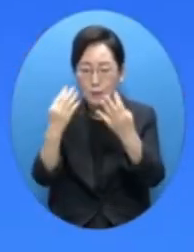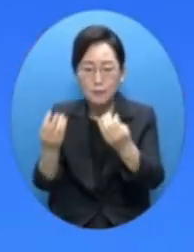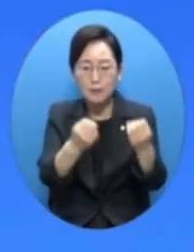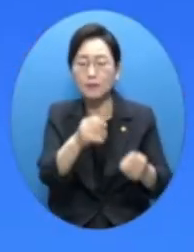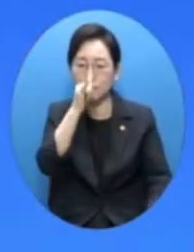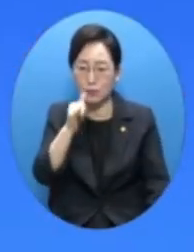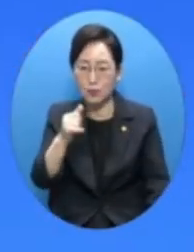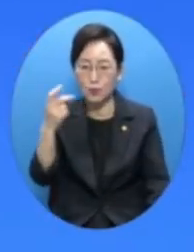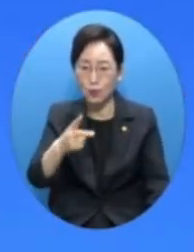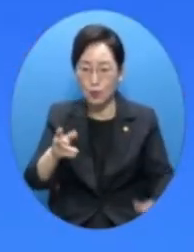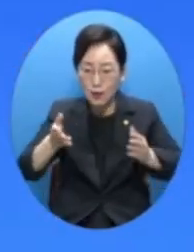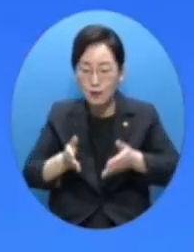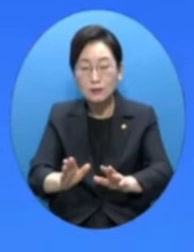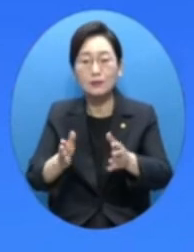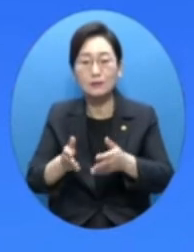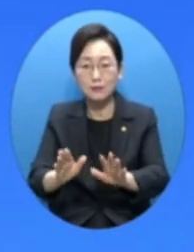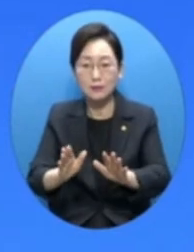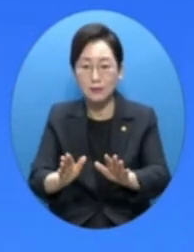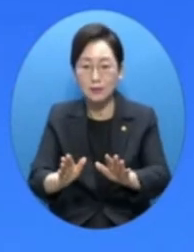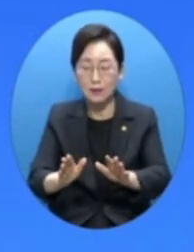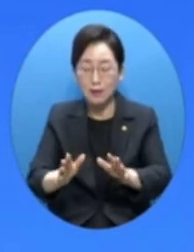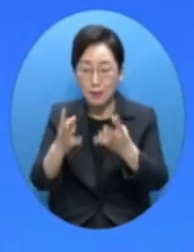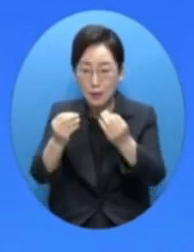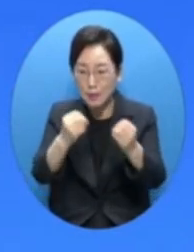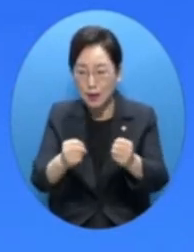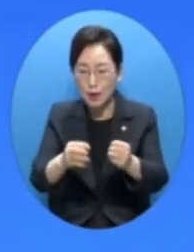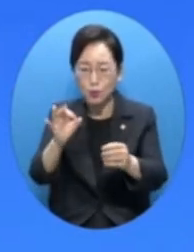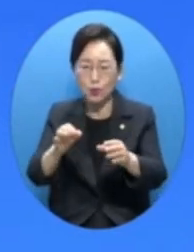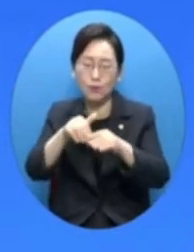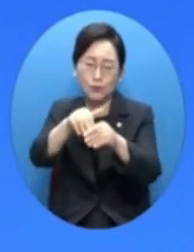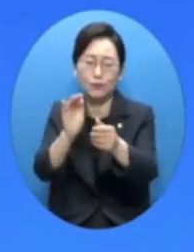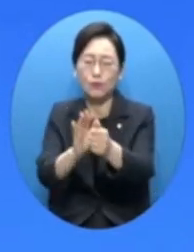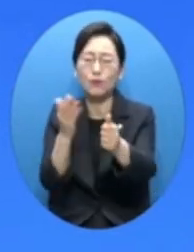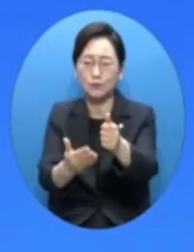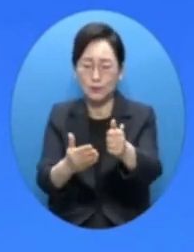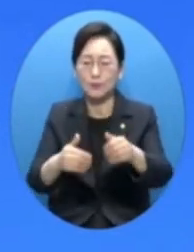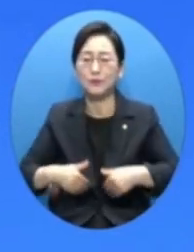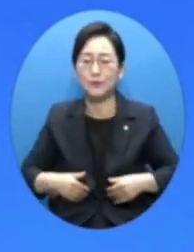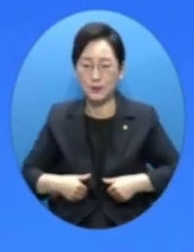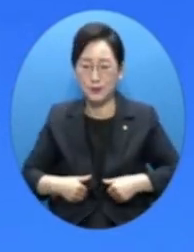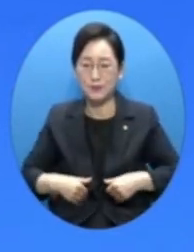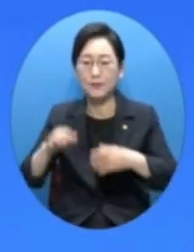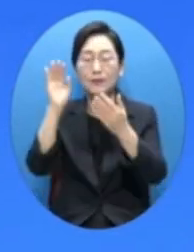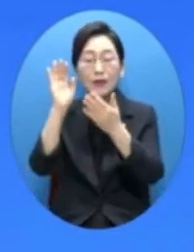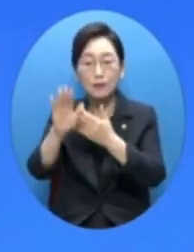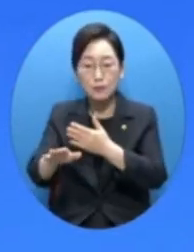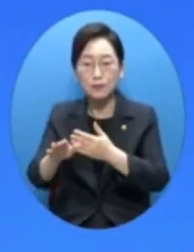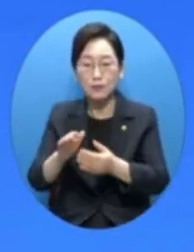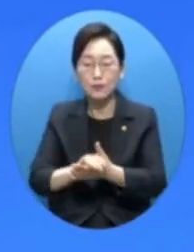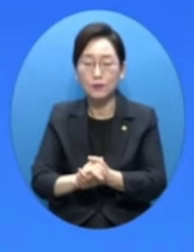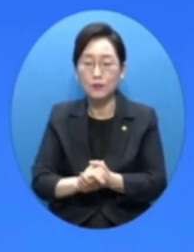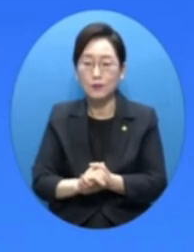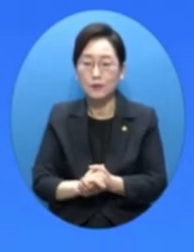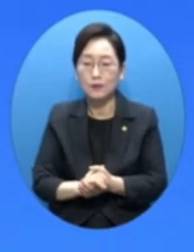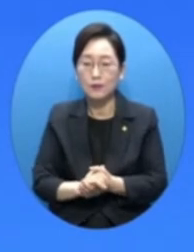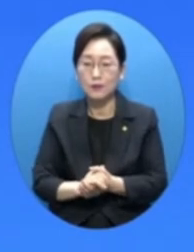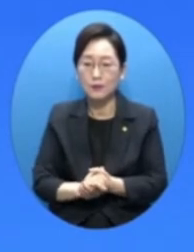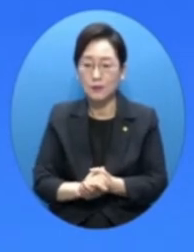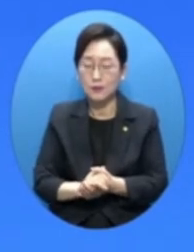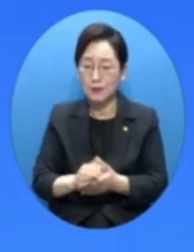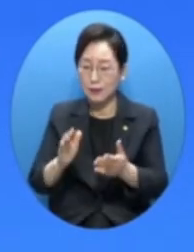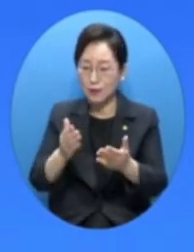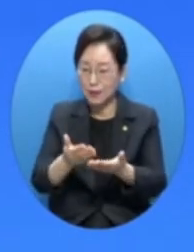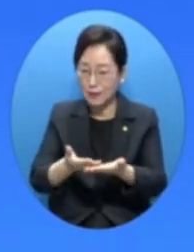출산 장애우도 우리도 계속 펼쳐나가야 됩니다. 더 많은 지원을 해야 됩니다. 또 앞으로 우리가 나눔